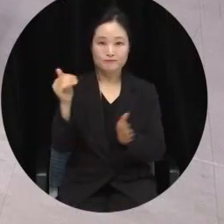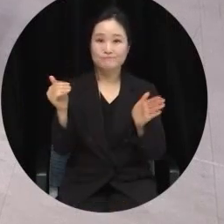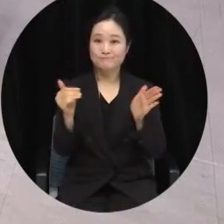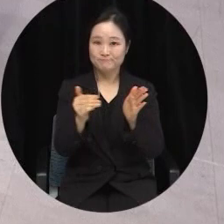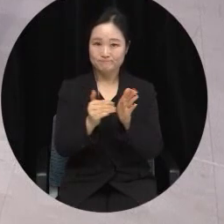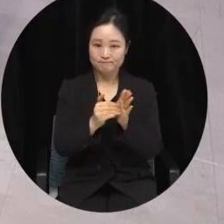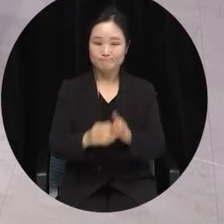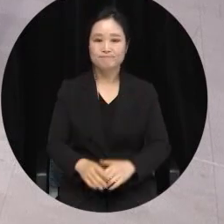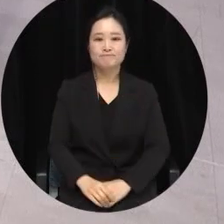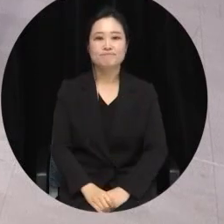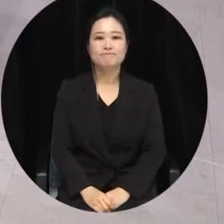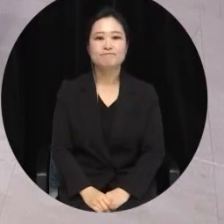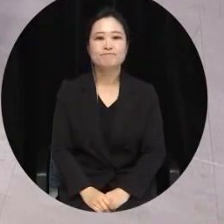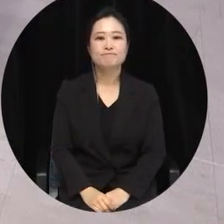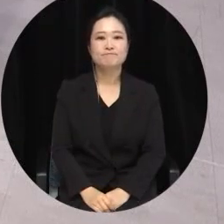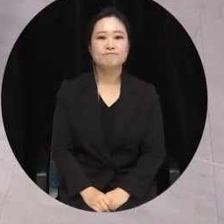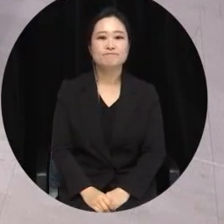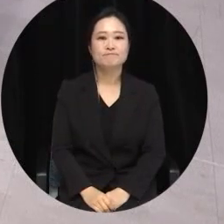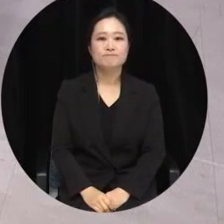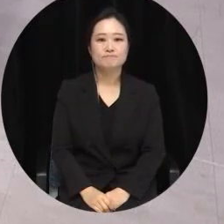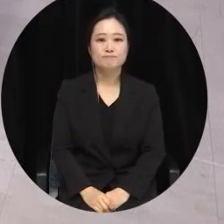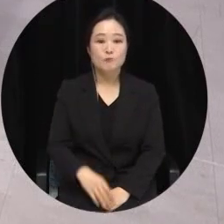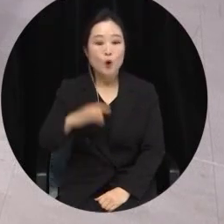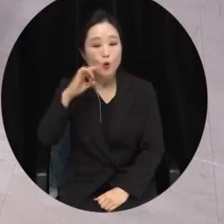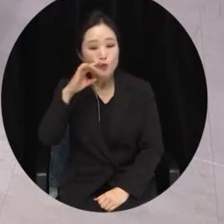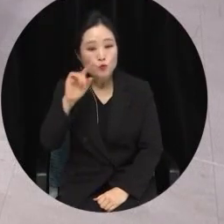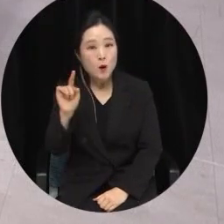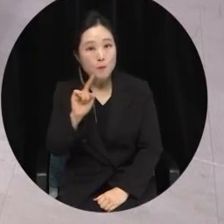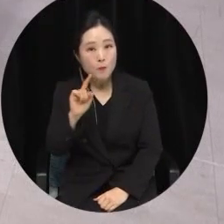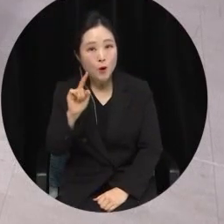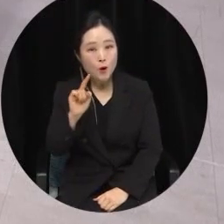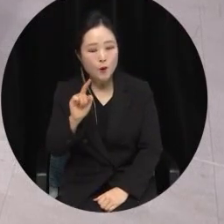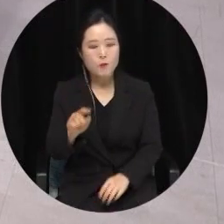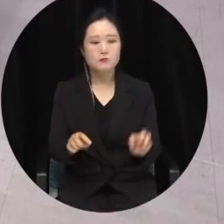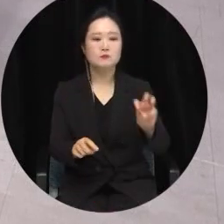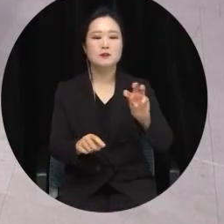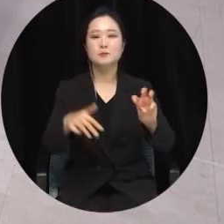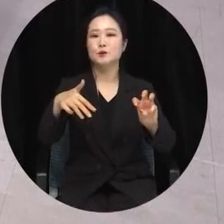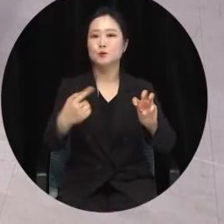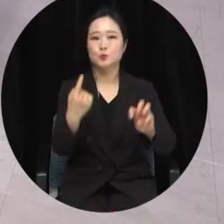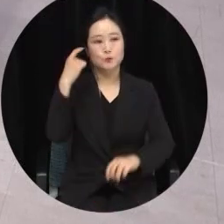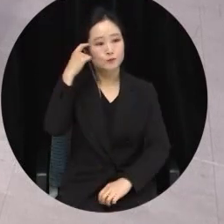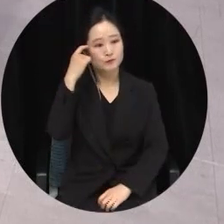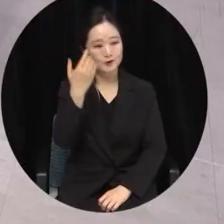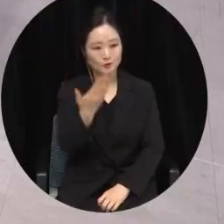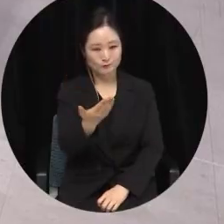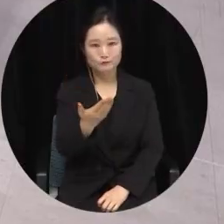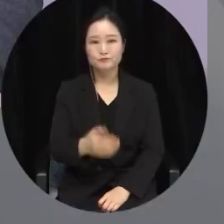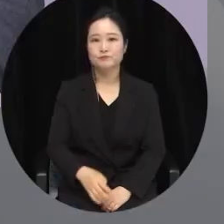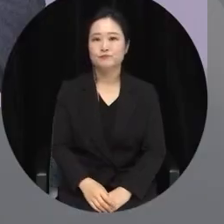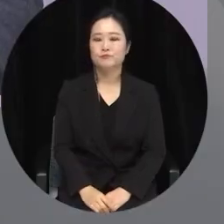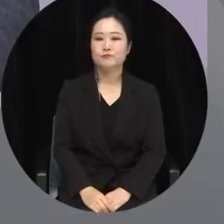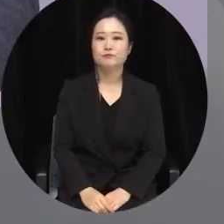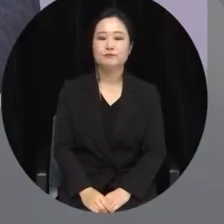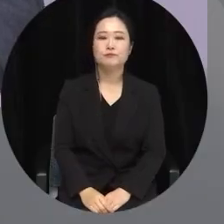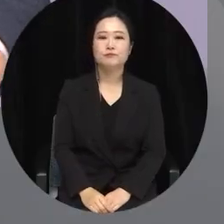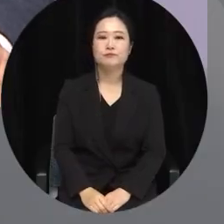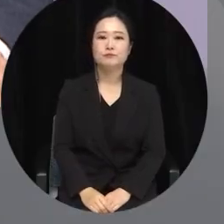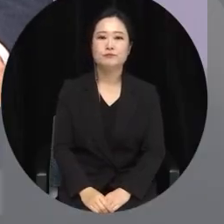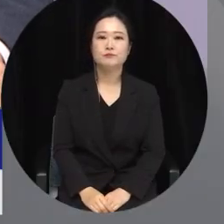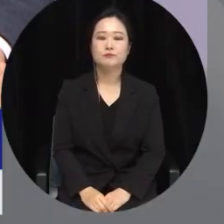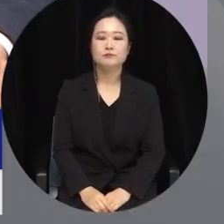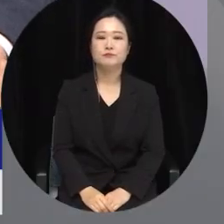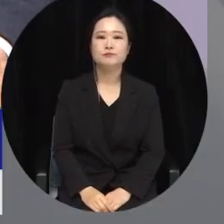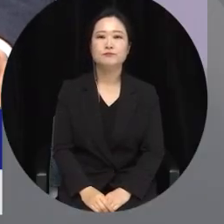후보는 이용선 후보 공약에 대해 궁금한 점 있으면 30초 내에서 질문해 주시기 바랍니다. 네,